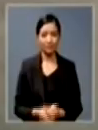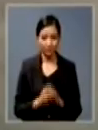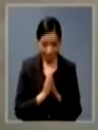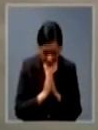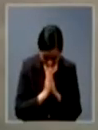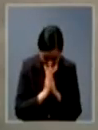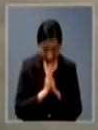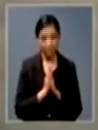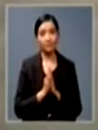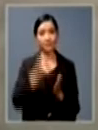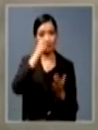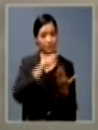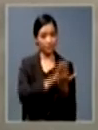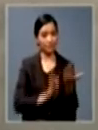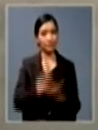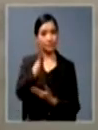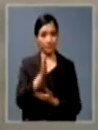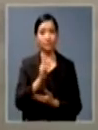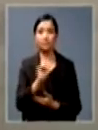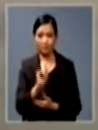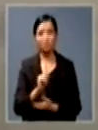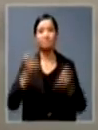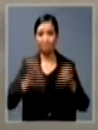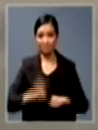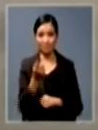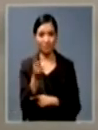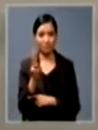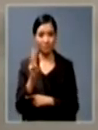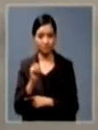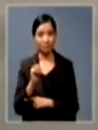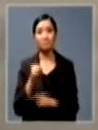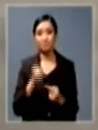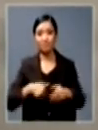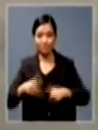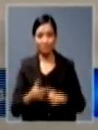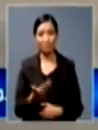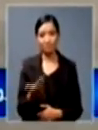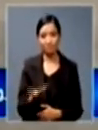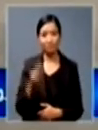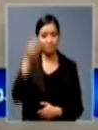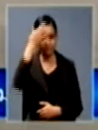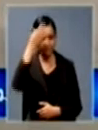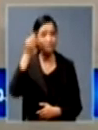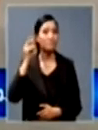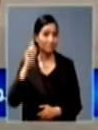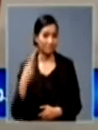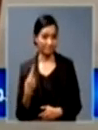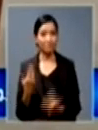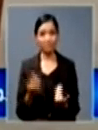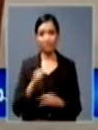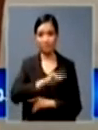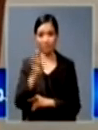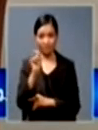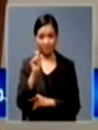สวัสดีครับ สวัสดีค่ะ เดินหน้าประเทศไทยตอนมติคณะรัฐมนตรีฉบับประชาชนกับกัมพูรัชินีนะครับวันนี้วันอังคารมาพบกันเช่นเคยนะครับ